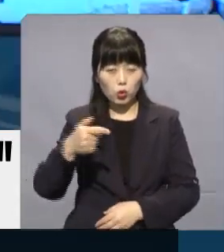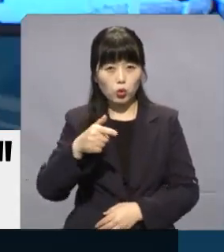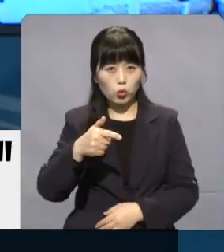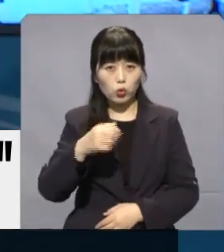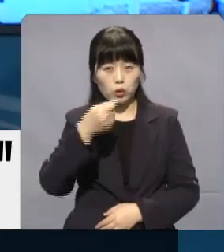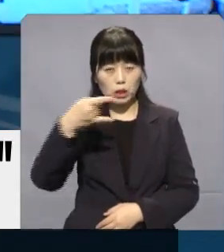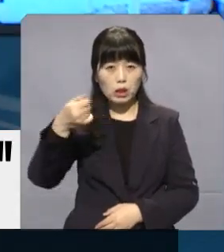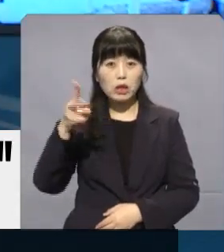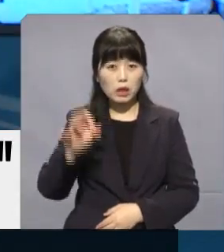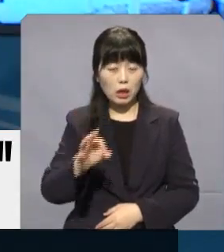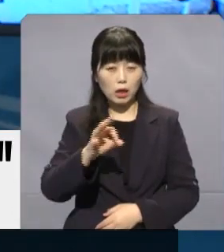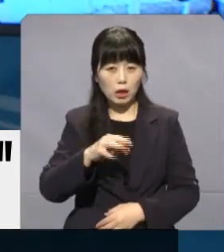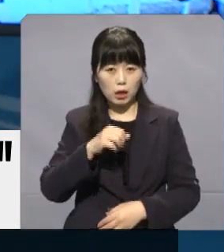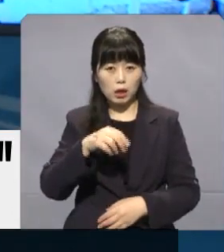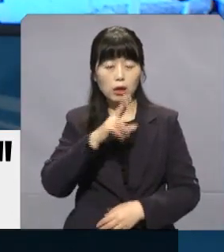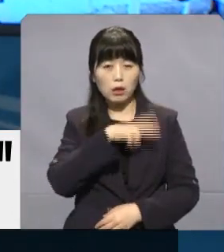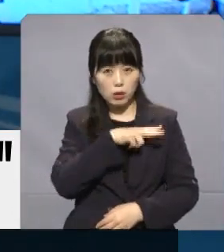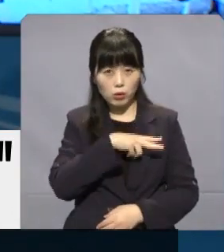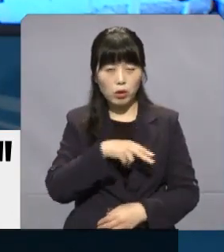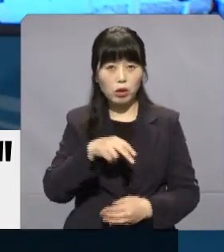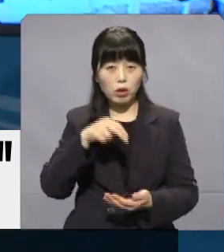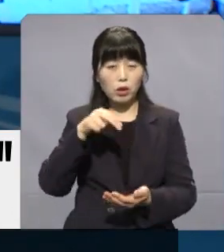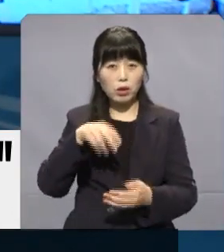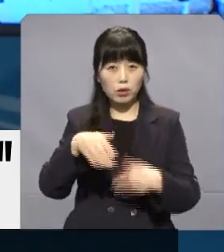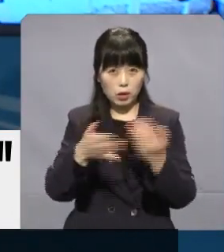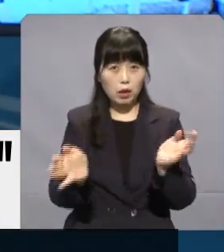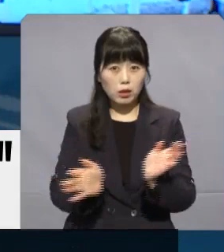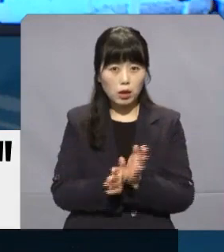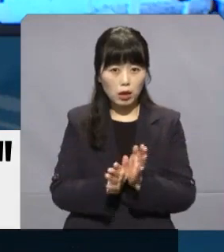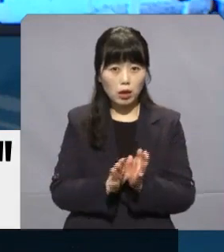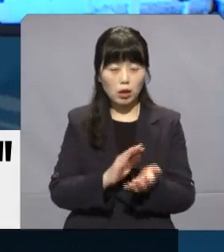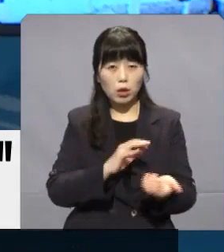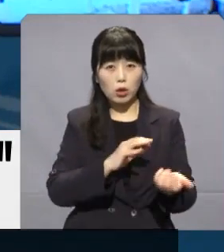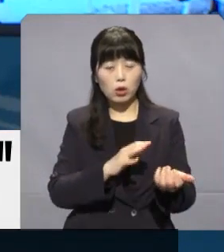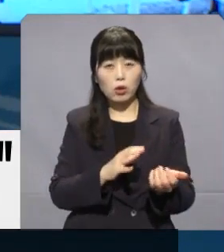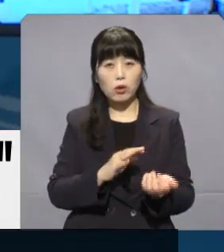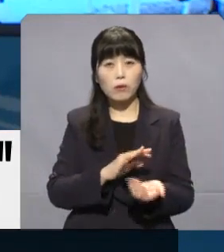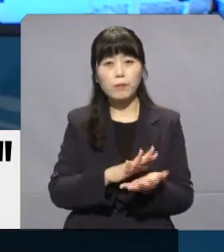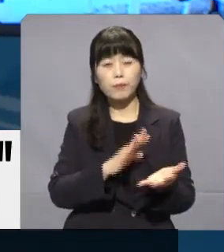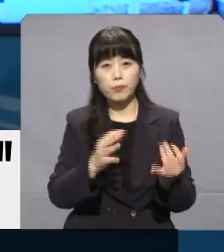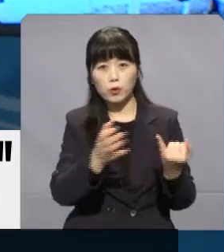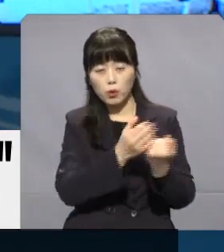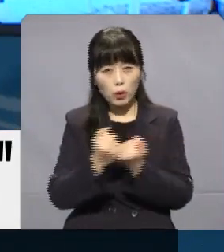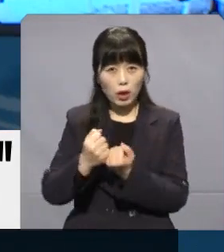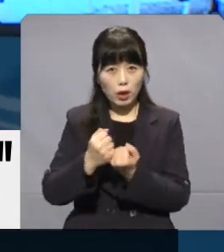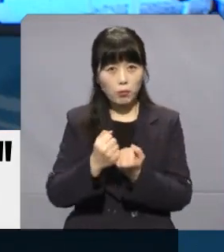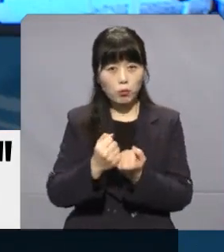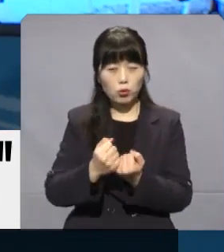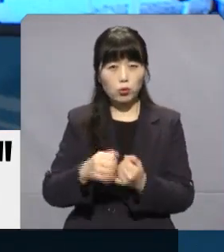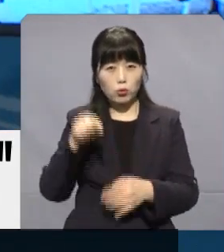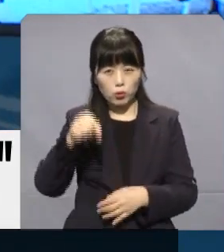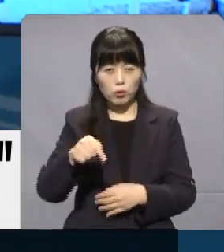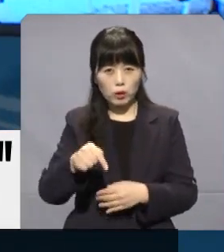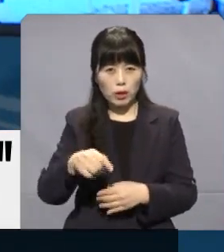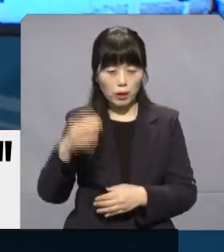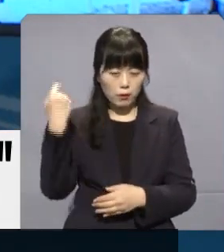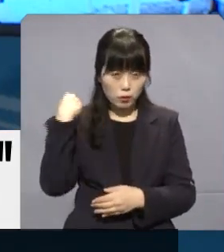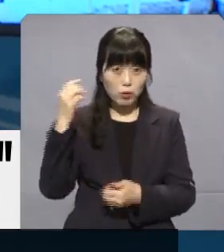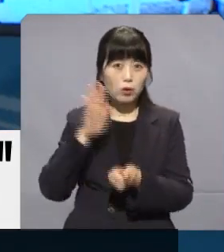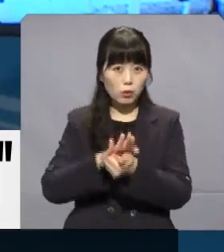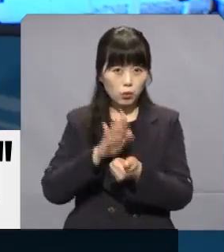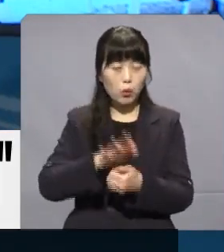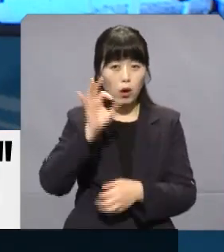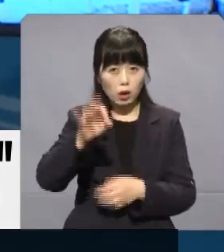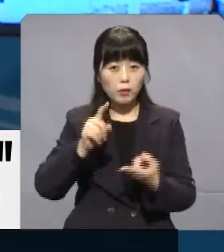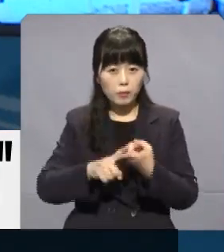이사장을 맡았던 단체가 사실은 위안부 할머니들을 전면에 내세우고 뒤로는 받은 돈을